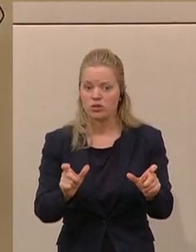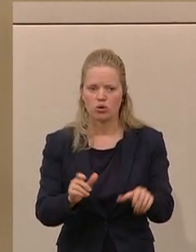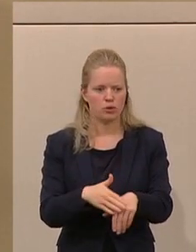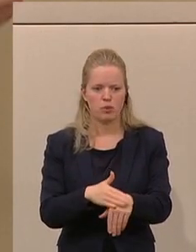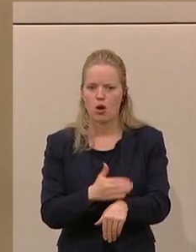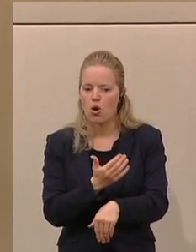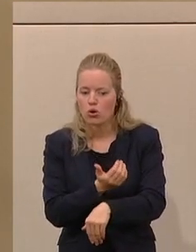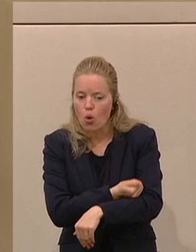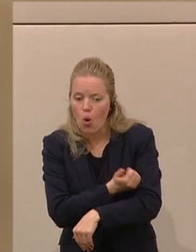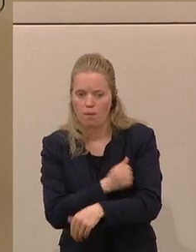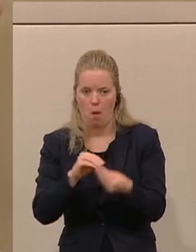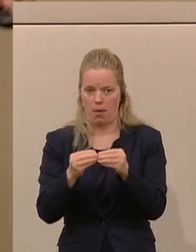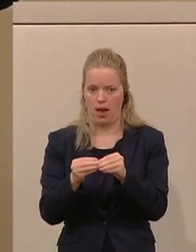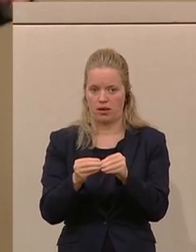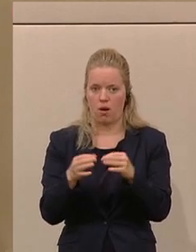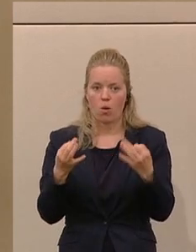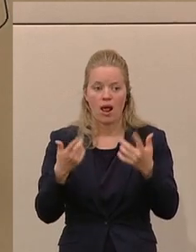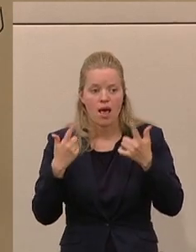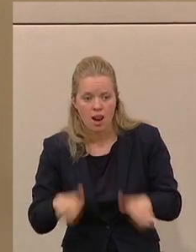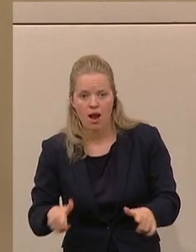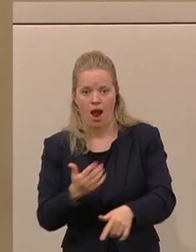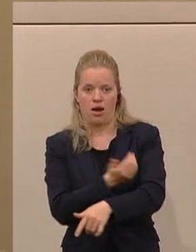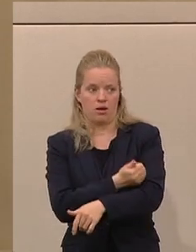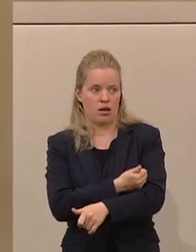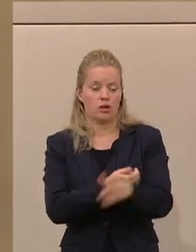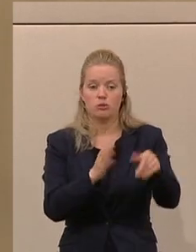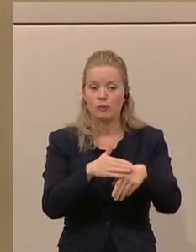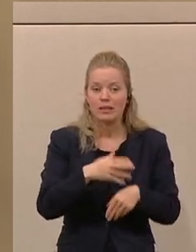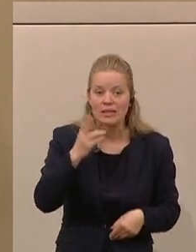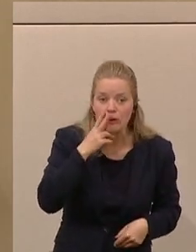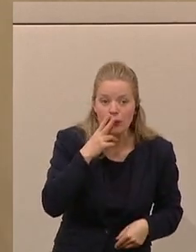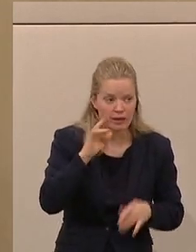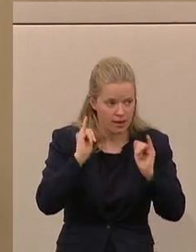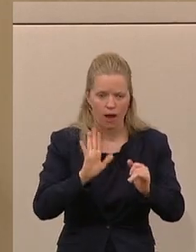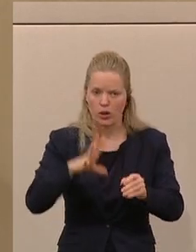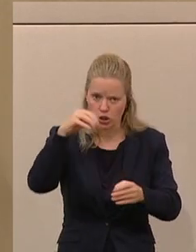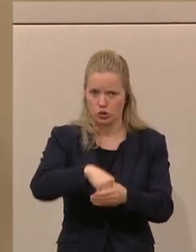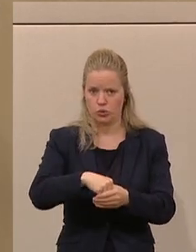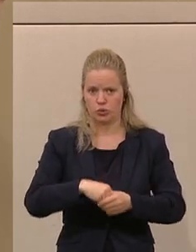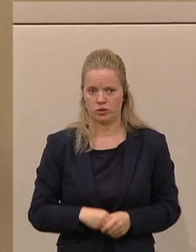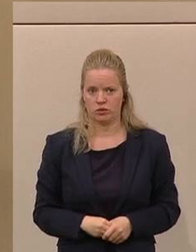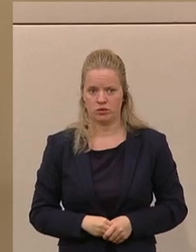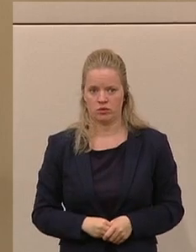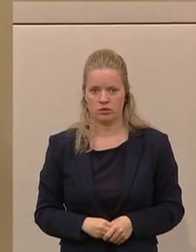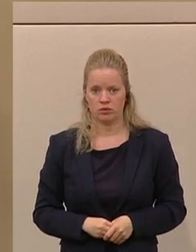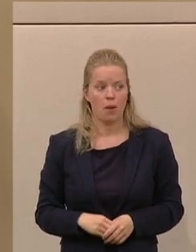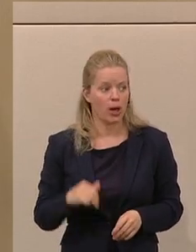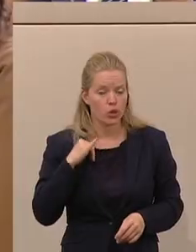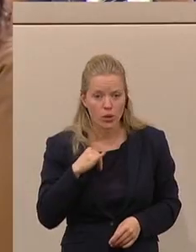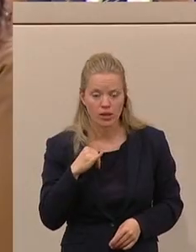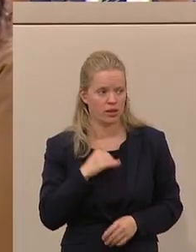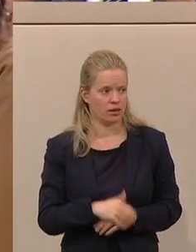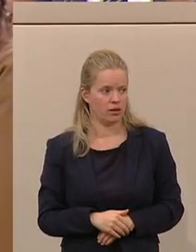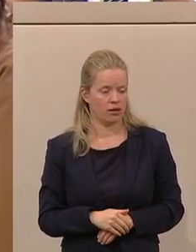dazu, legale Drogen. Also auch bitte Nikotin, ja, das gehört dazu. Bei Jugendlichen,